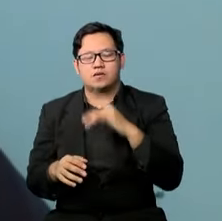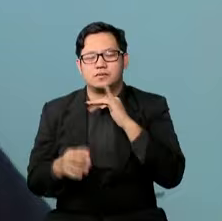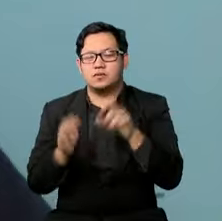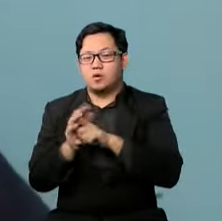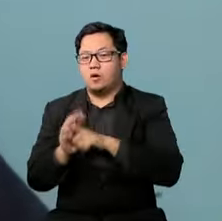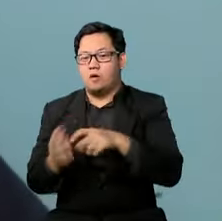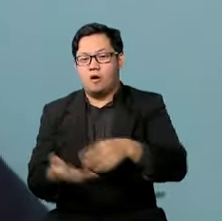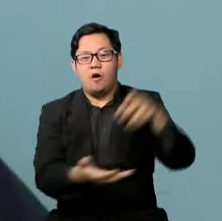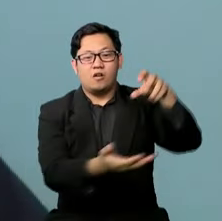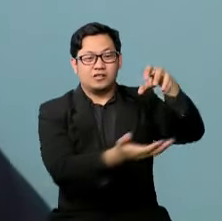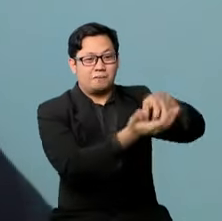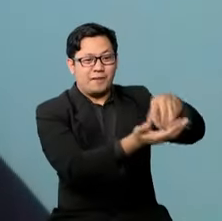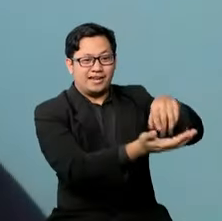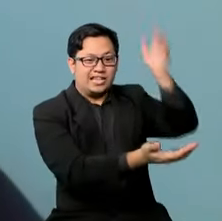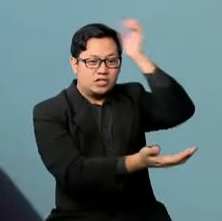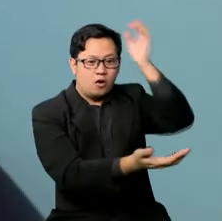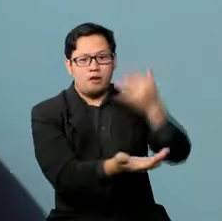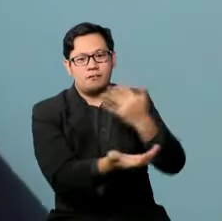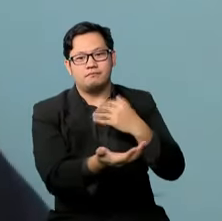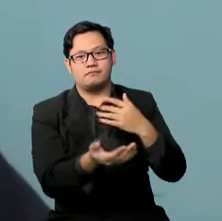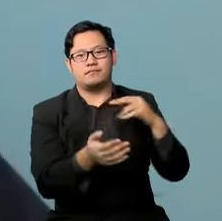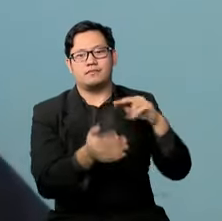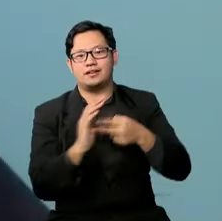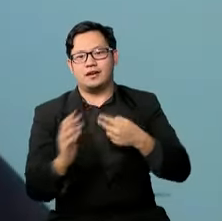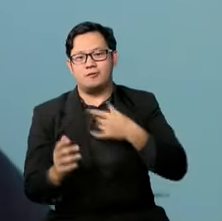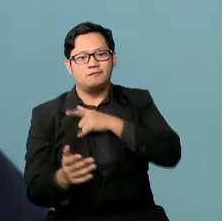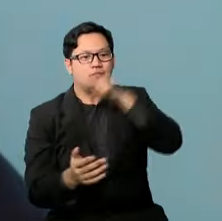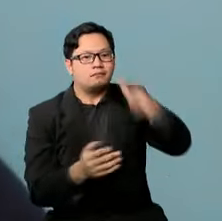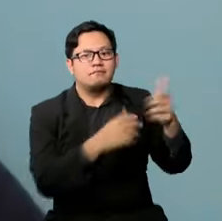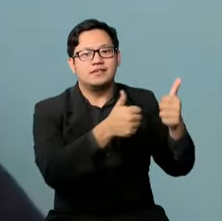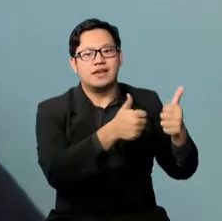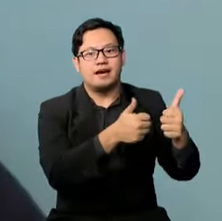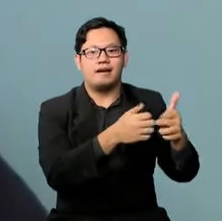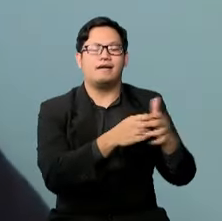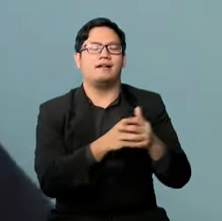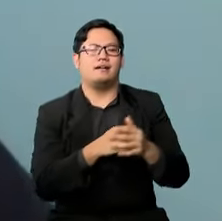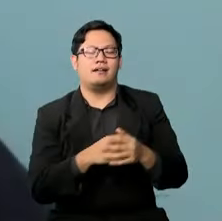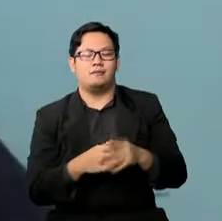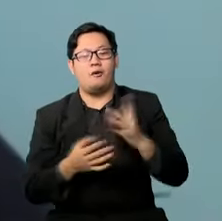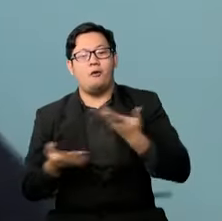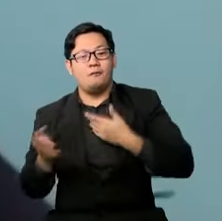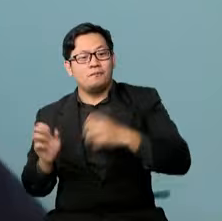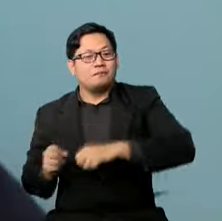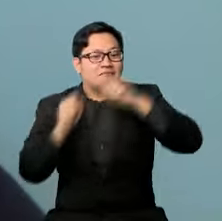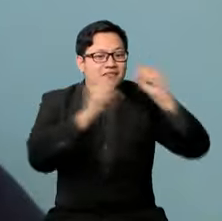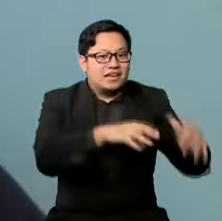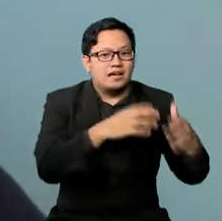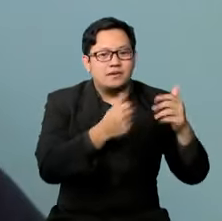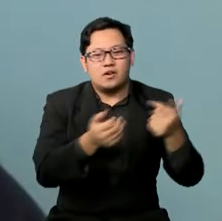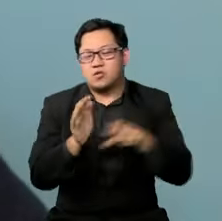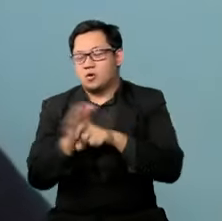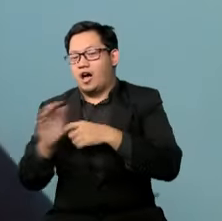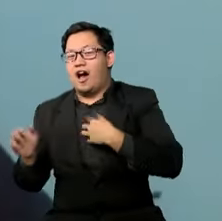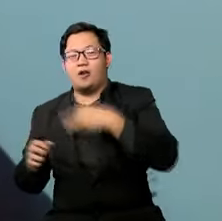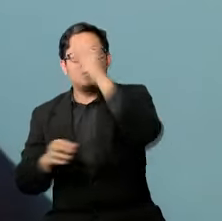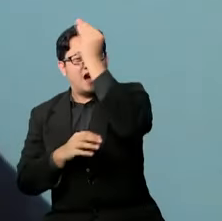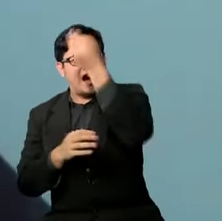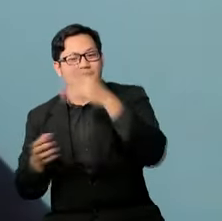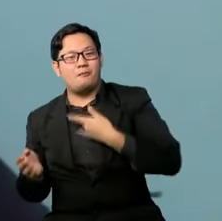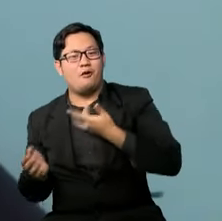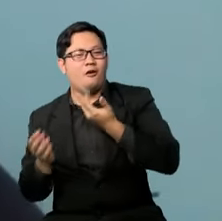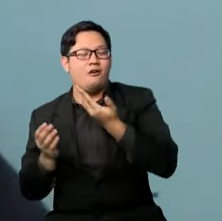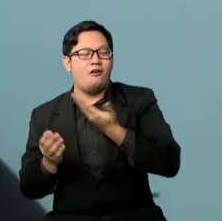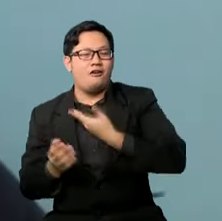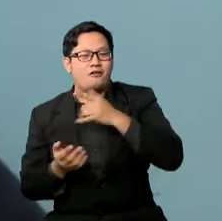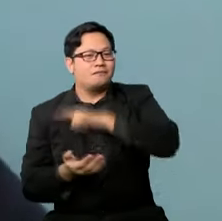terbang aja kesana jalan-jalan ke knia ngilu Agar warna hijau pakai nih Oke saya dari Jakarta terbang ah